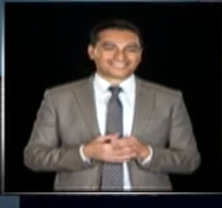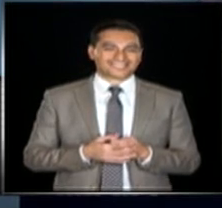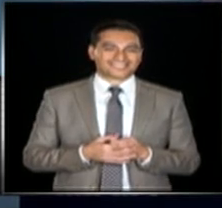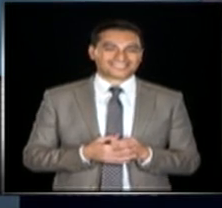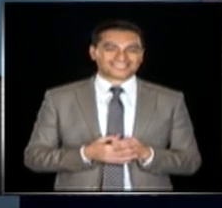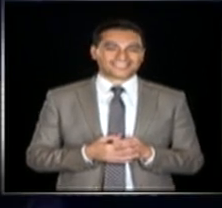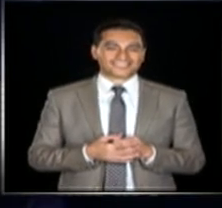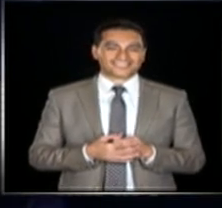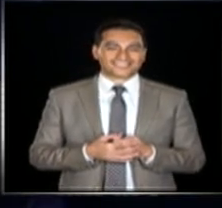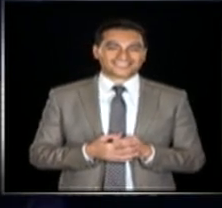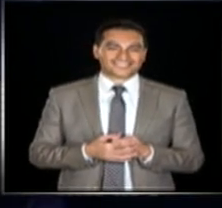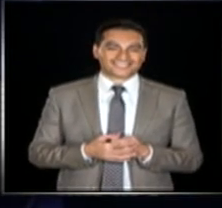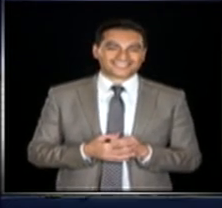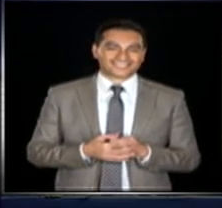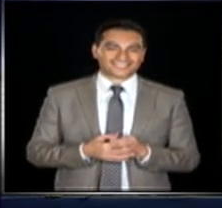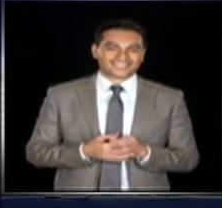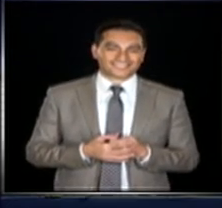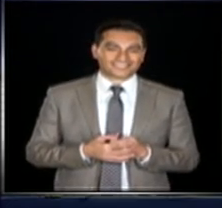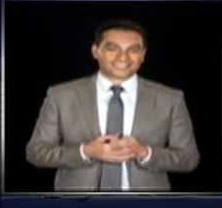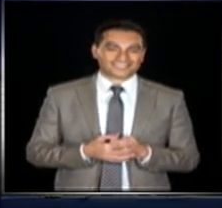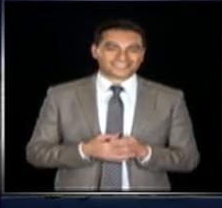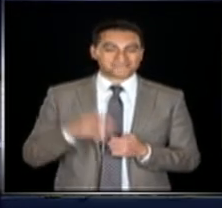محمد صلاح. محمد صلاح يا ريم.